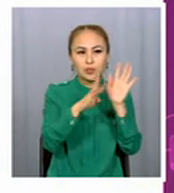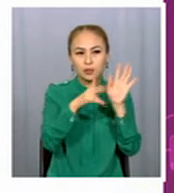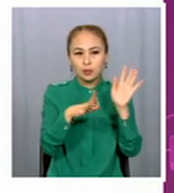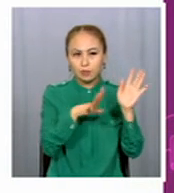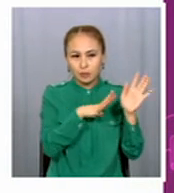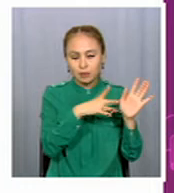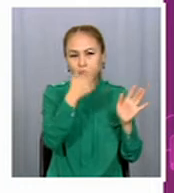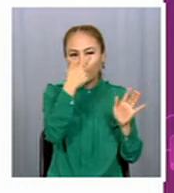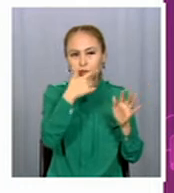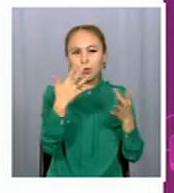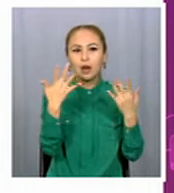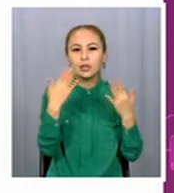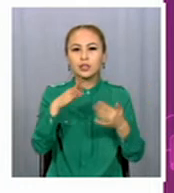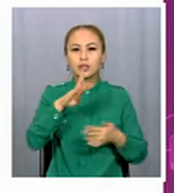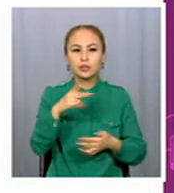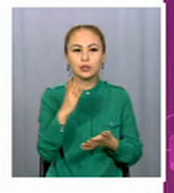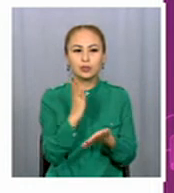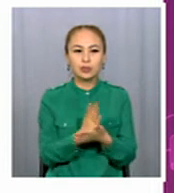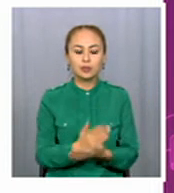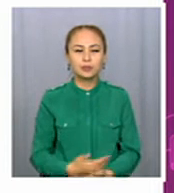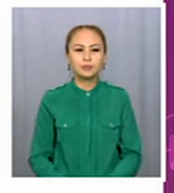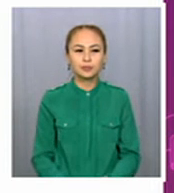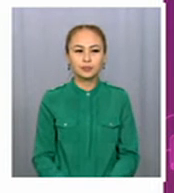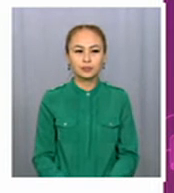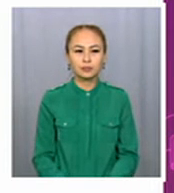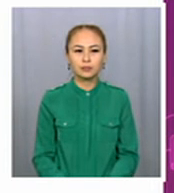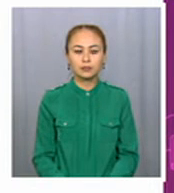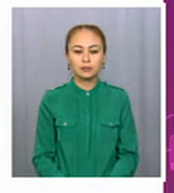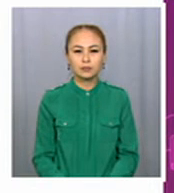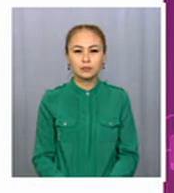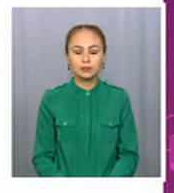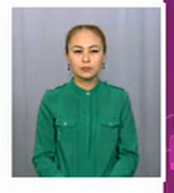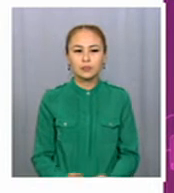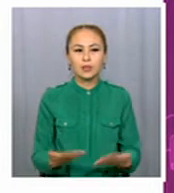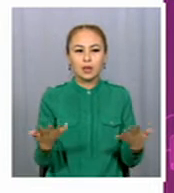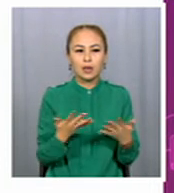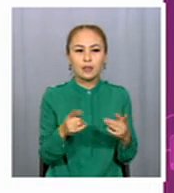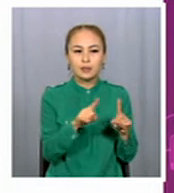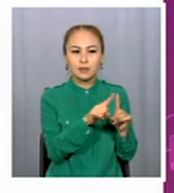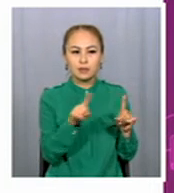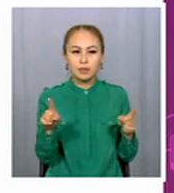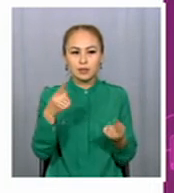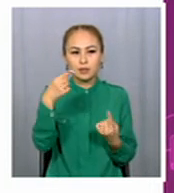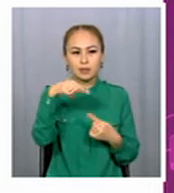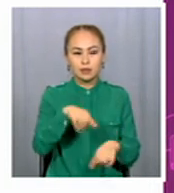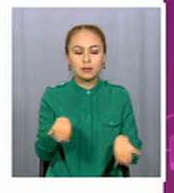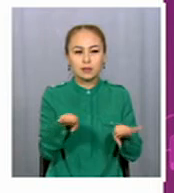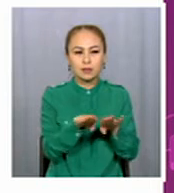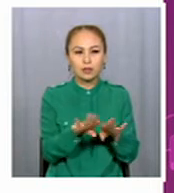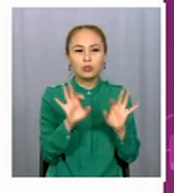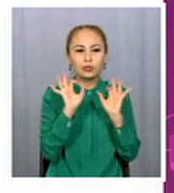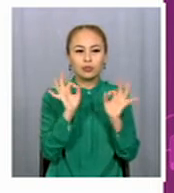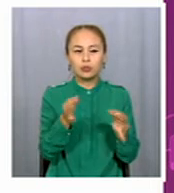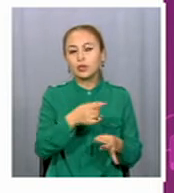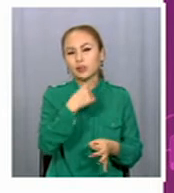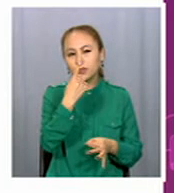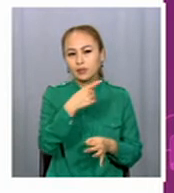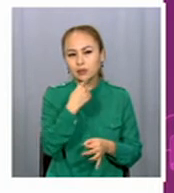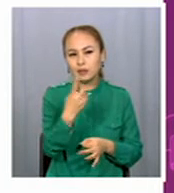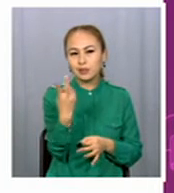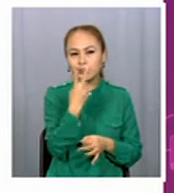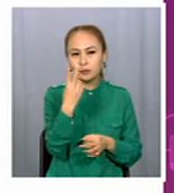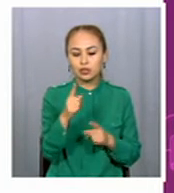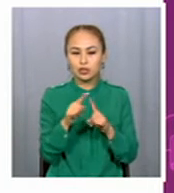берді. Балмұздақ қанша теңге тұрады? Қай сызба сәйкес келеді? Дұрыс айтасындар, екінші